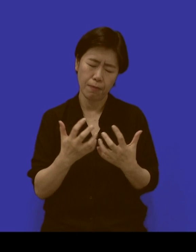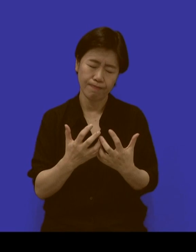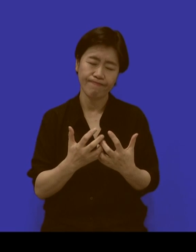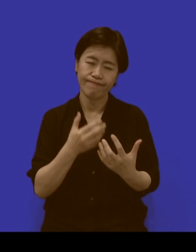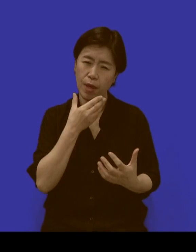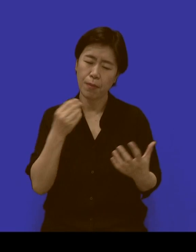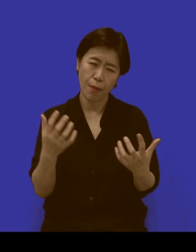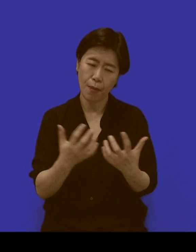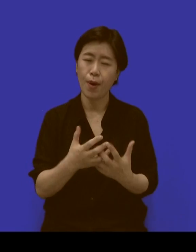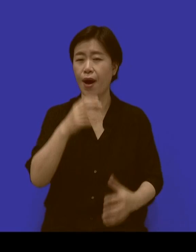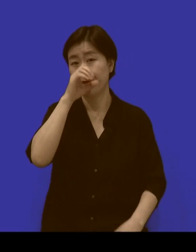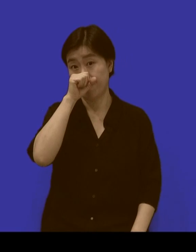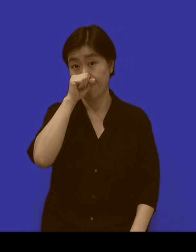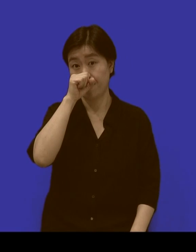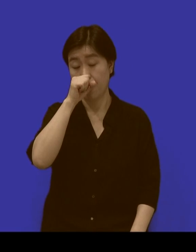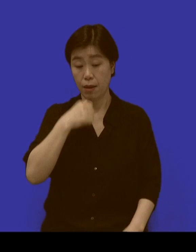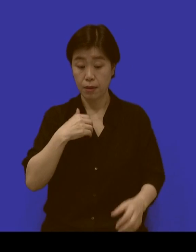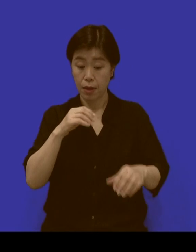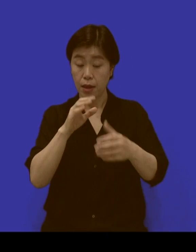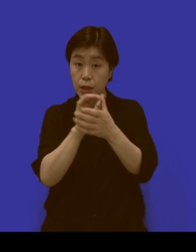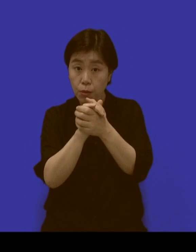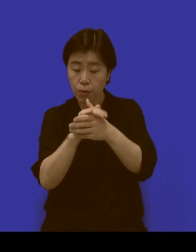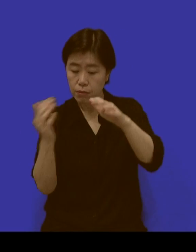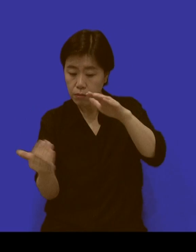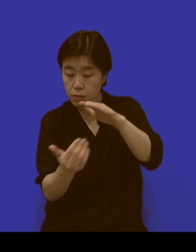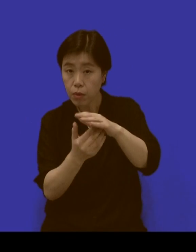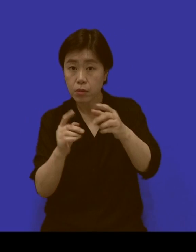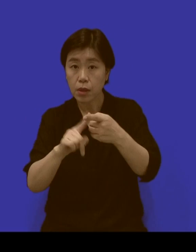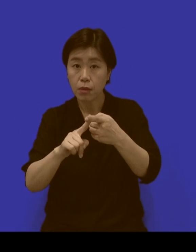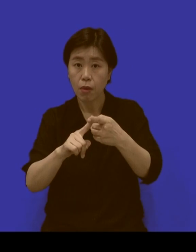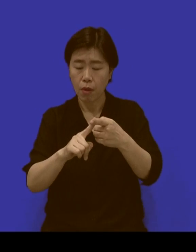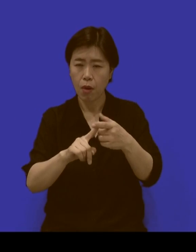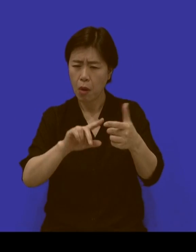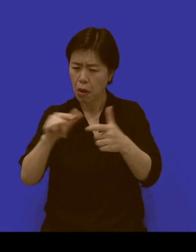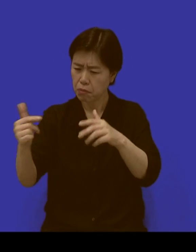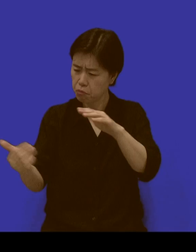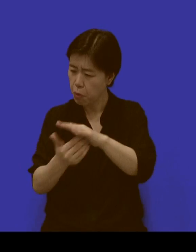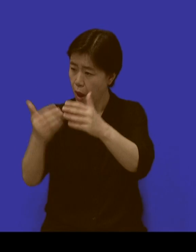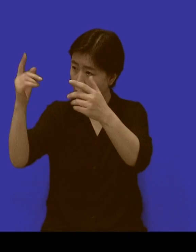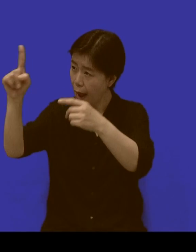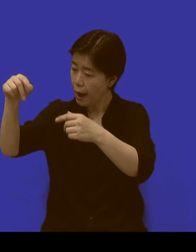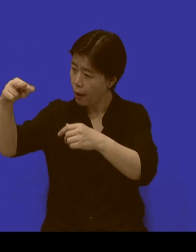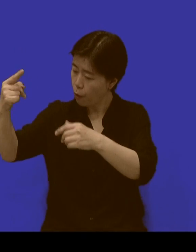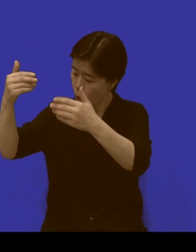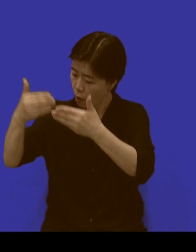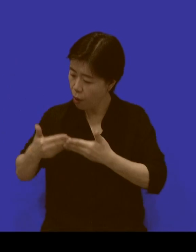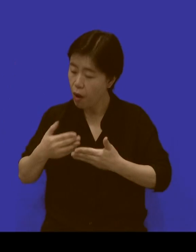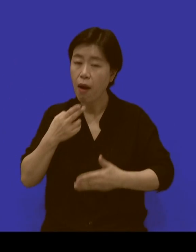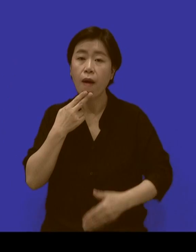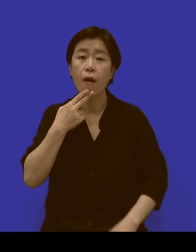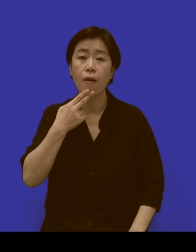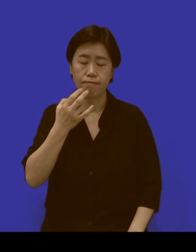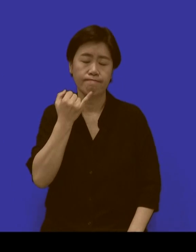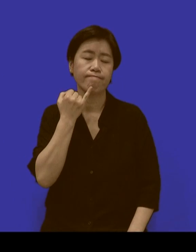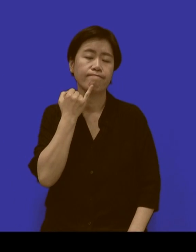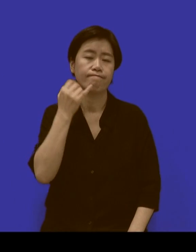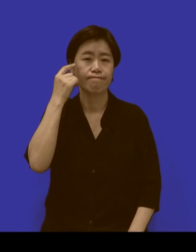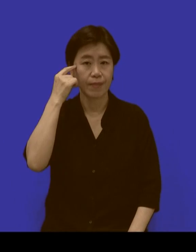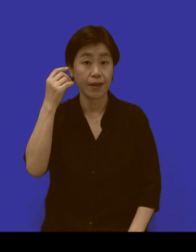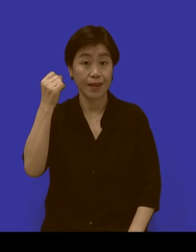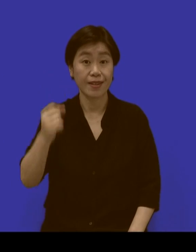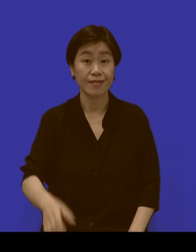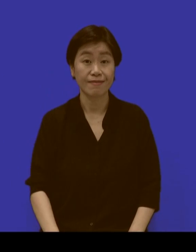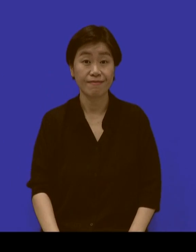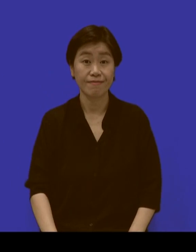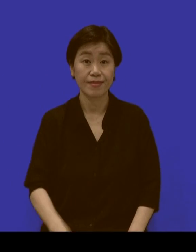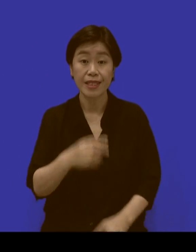알면 안 주셔도 괜찮겠구나라는 고백이 제 입술에서 처음 나오기 시작해요. 그 고백이 새벽 기도의 응답 아니겠어요? 맞습니다. 그죠?